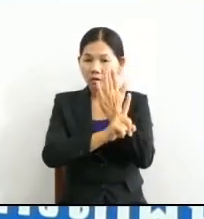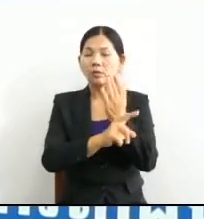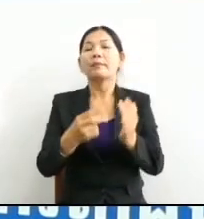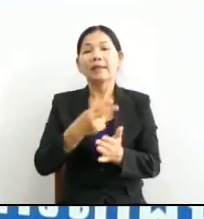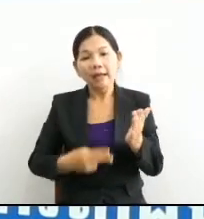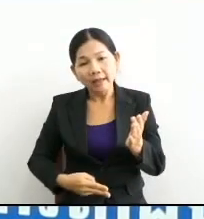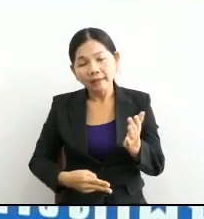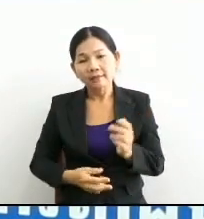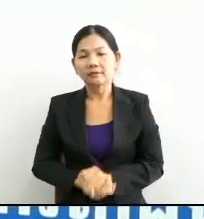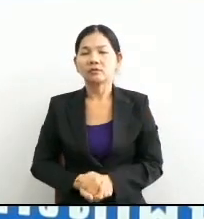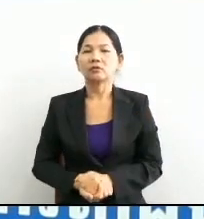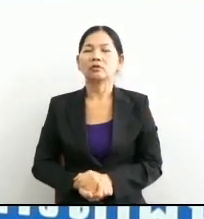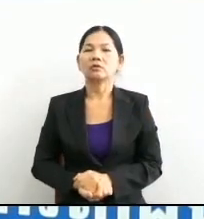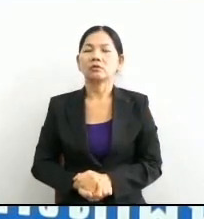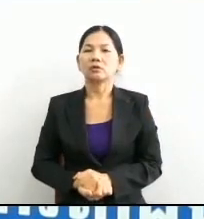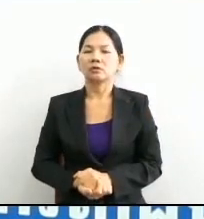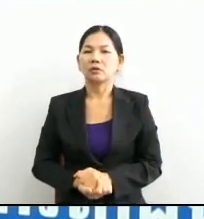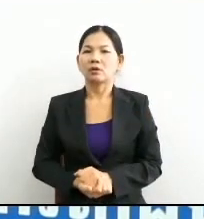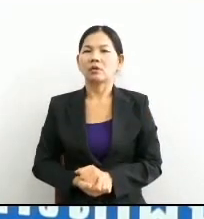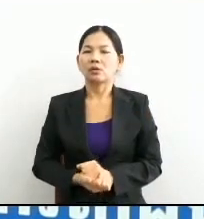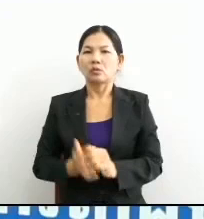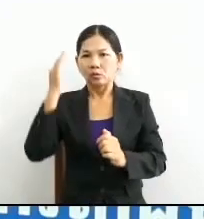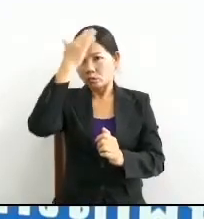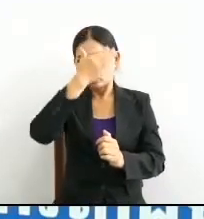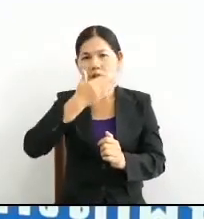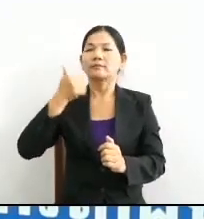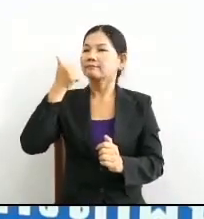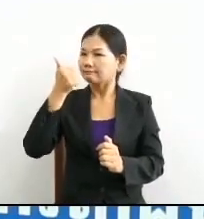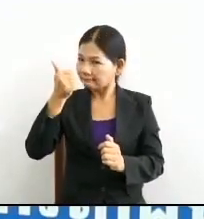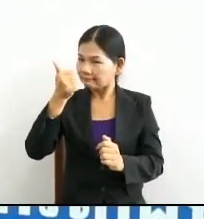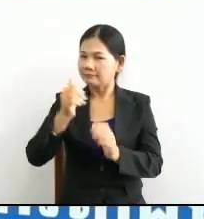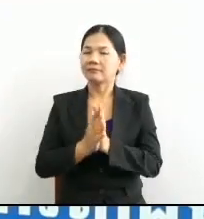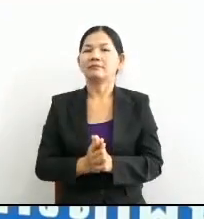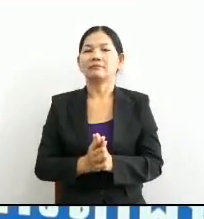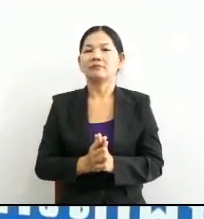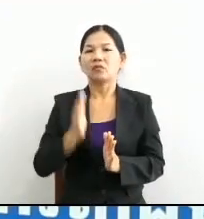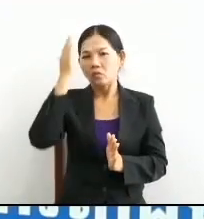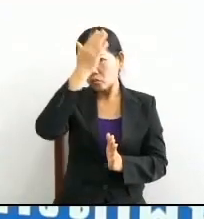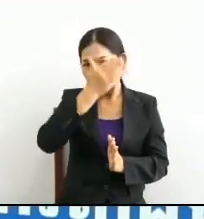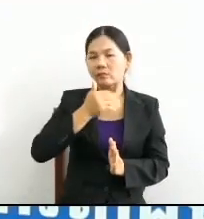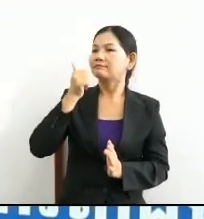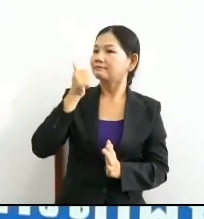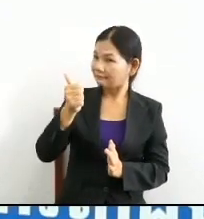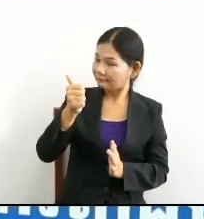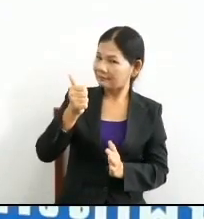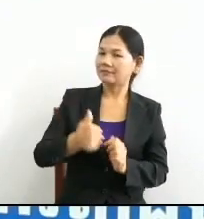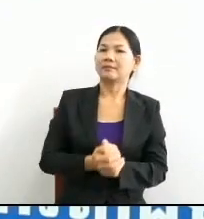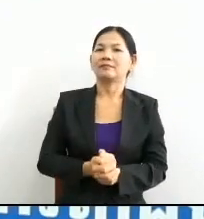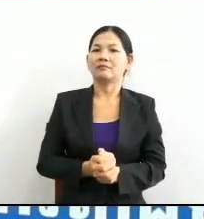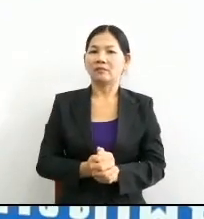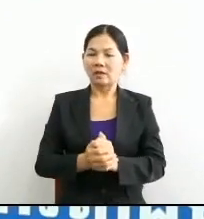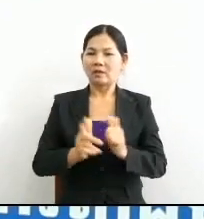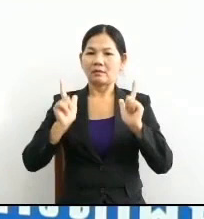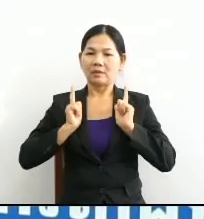đá đàm chơ nút sao ra vòng prong rùa miền ấy ạ làm chơi nào một đái miên chỉ vật